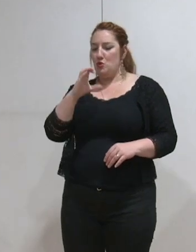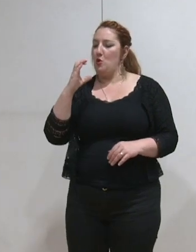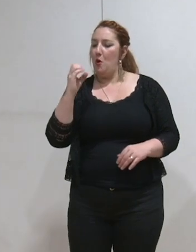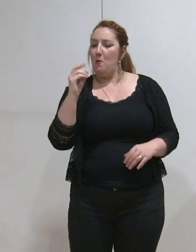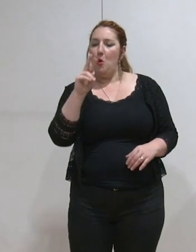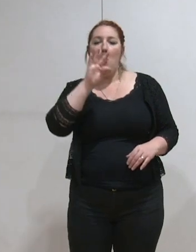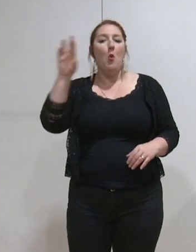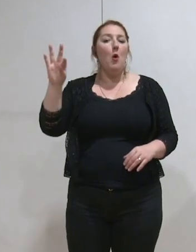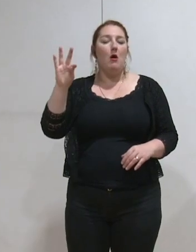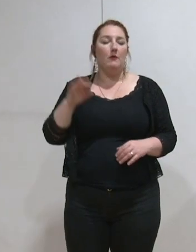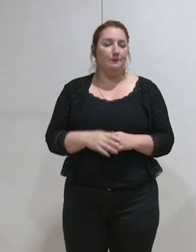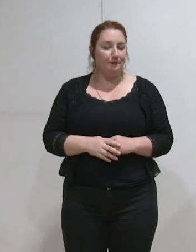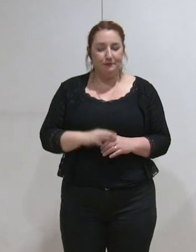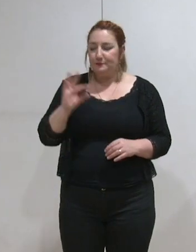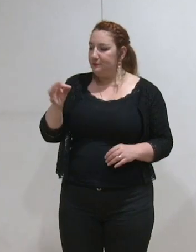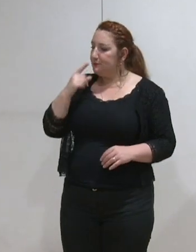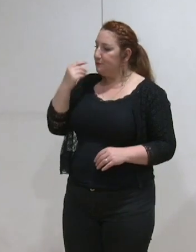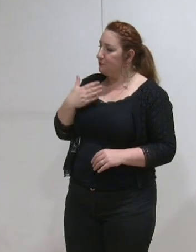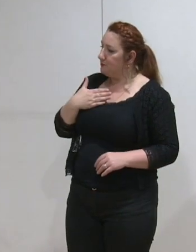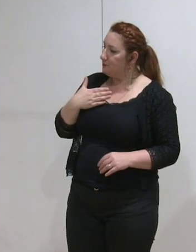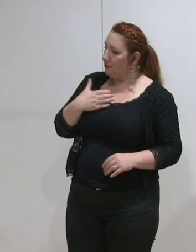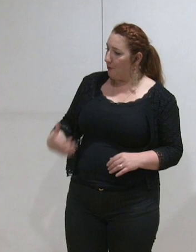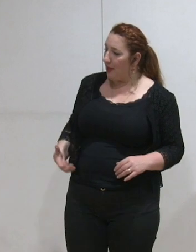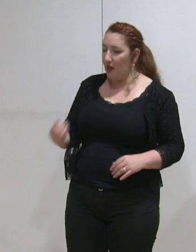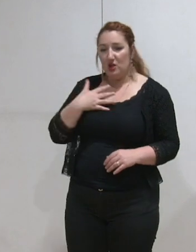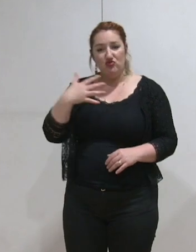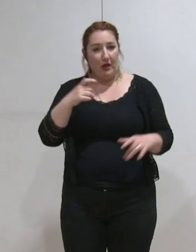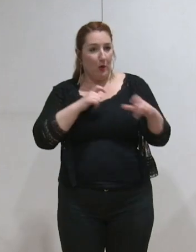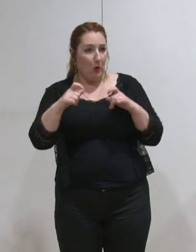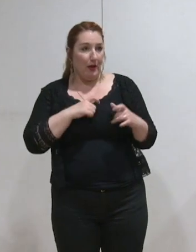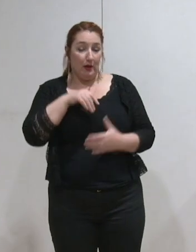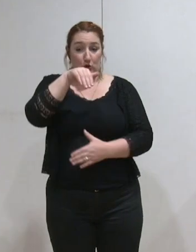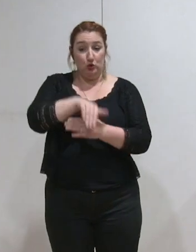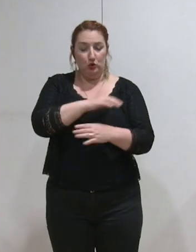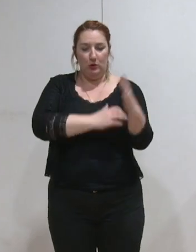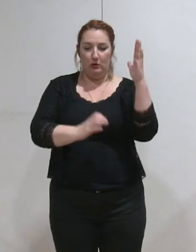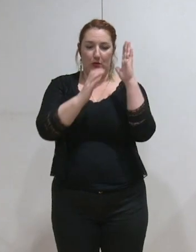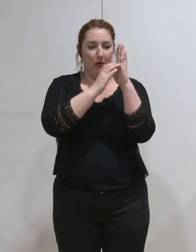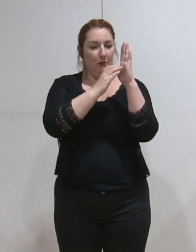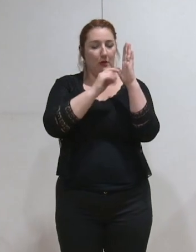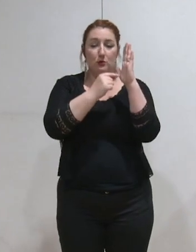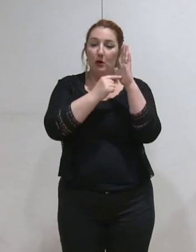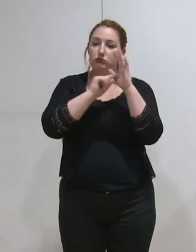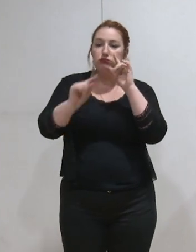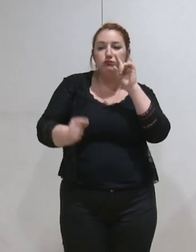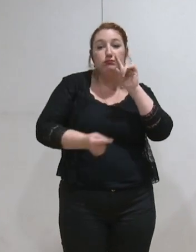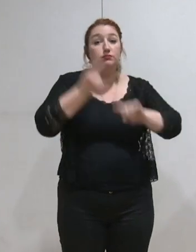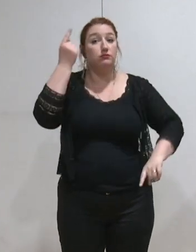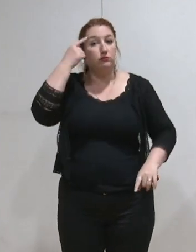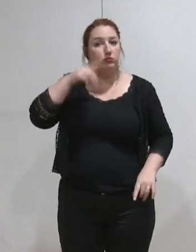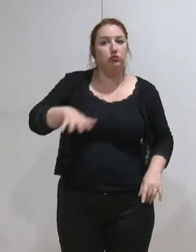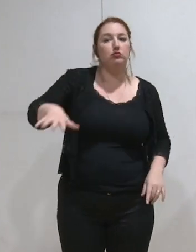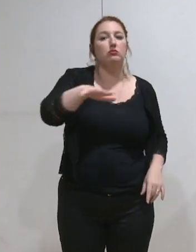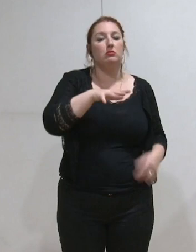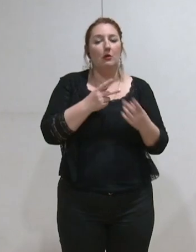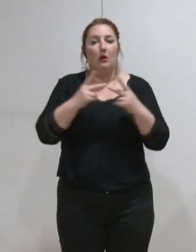oui monsieur le Maire chers collègues nous sommes ce soir en présence d'une délibération extrêmement importante pour la commune et pour les